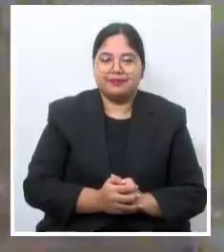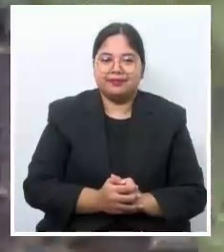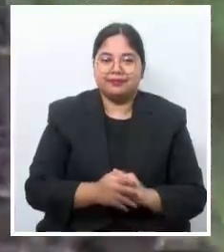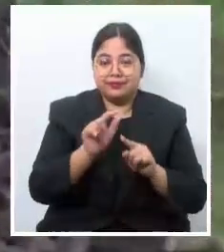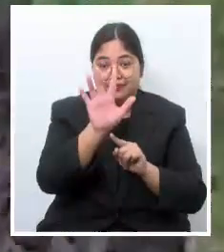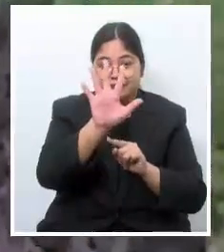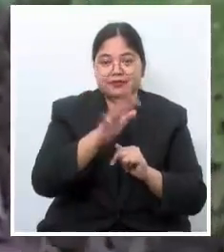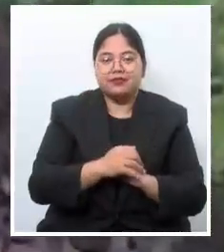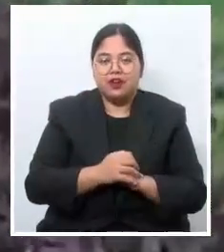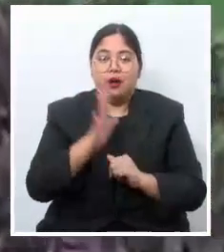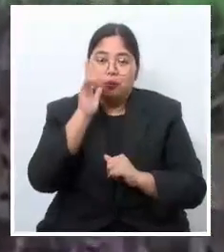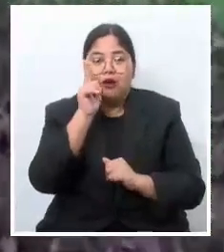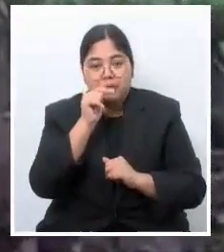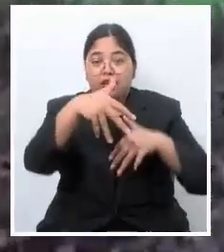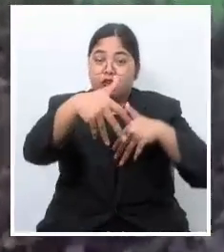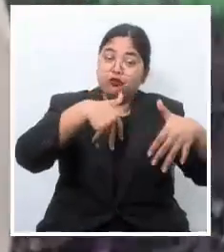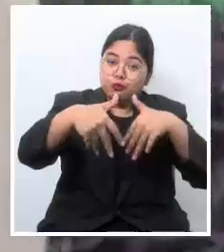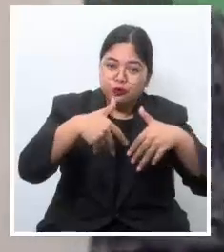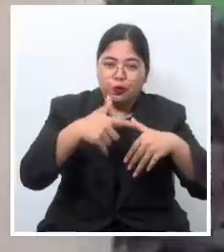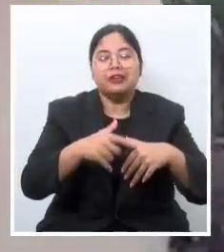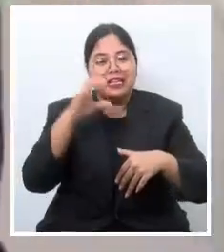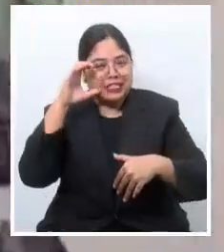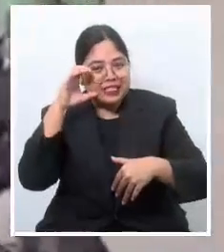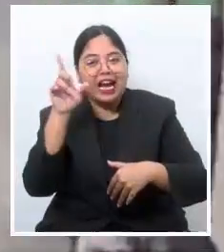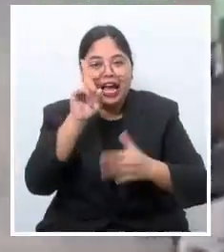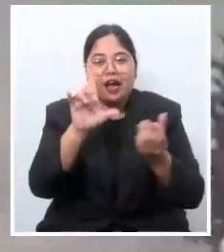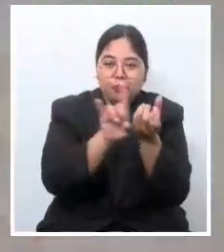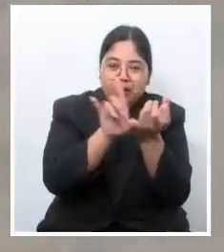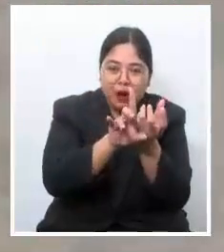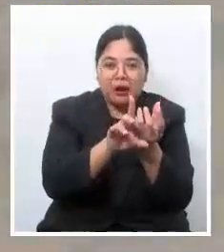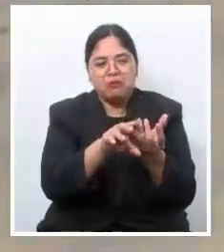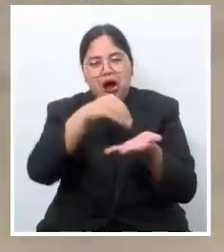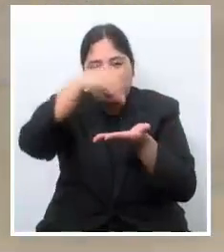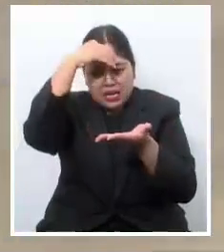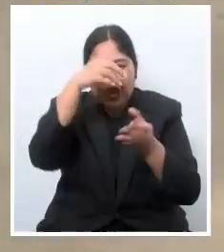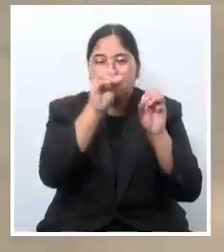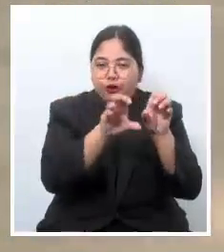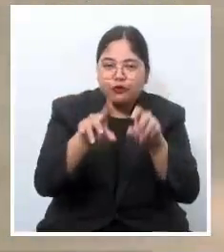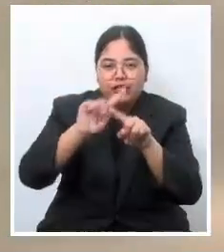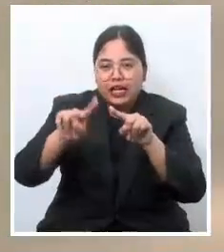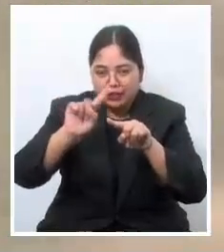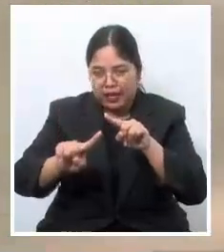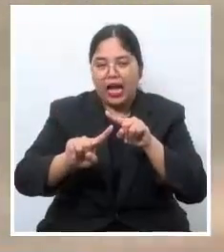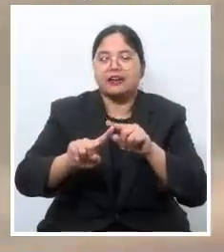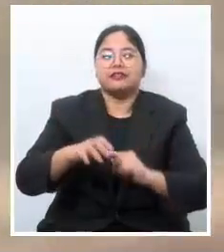5ผู้ปกครองและชุมชนมีความเชื่อมั่นในคุณภาพการจัดการศึกษาของโรงเรียน